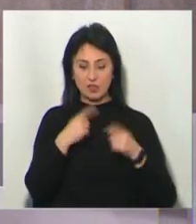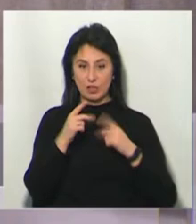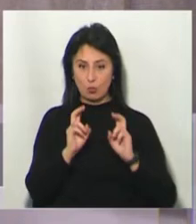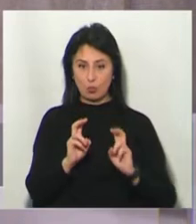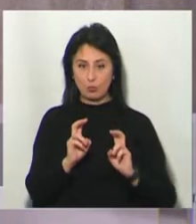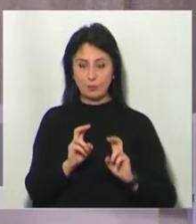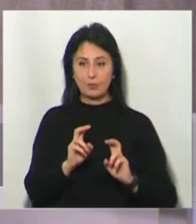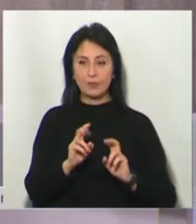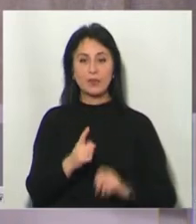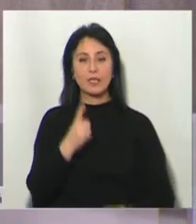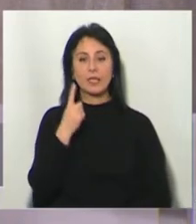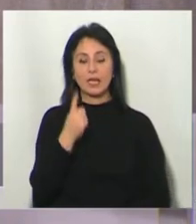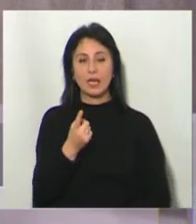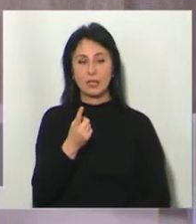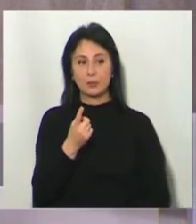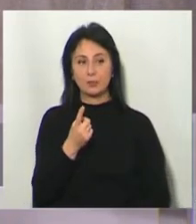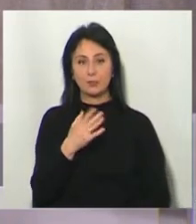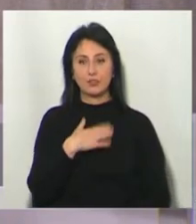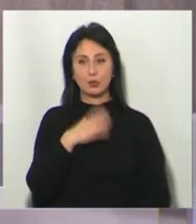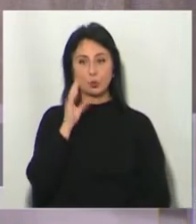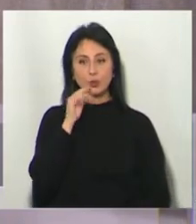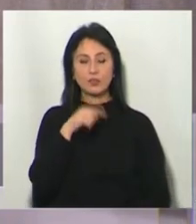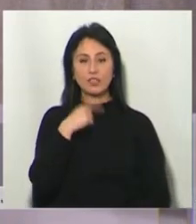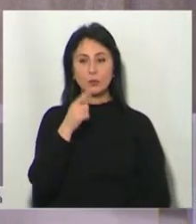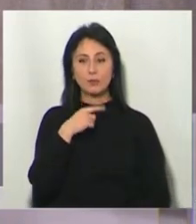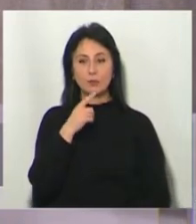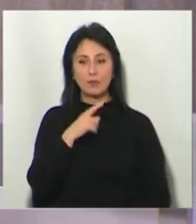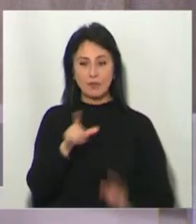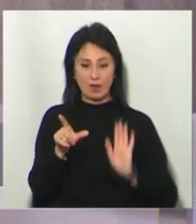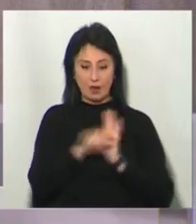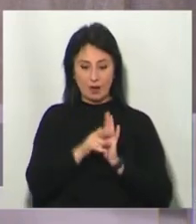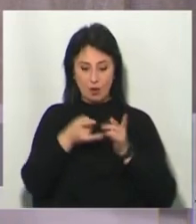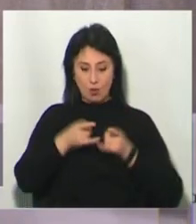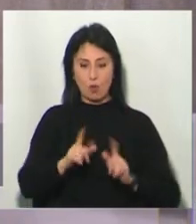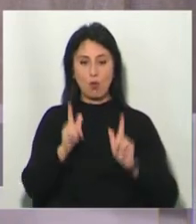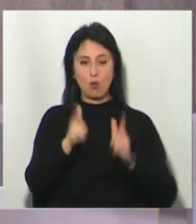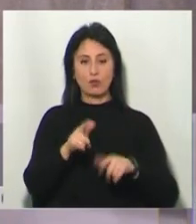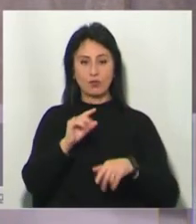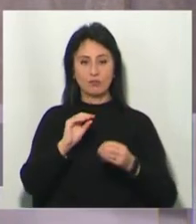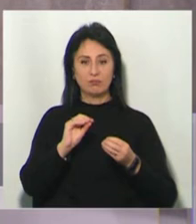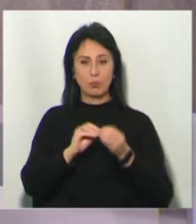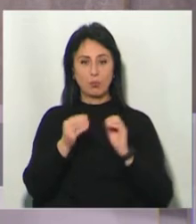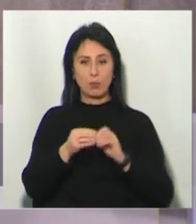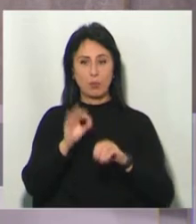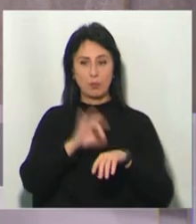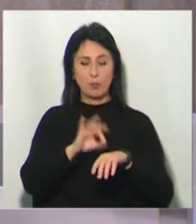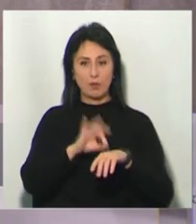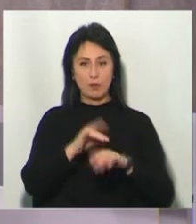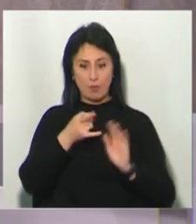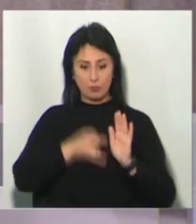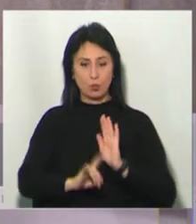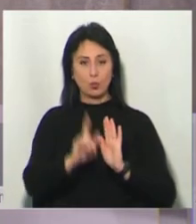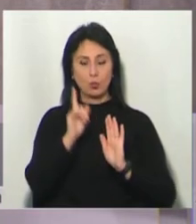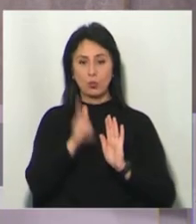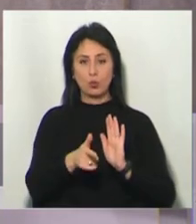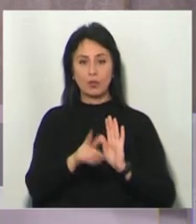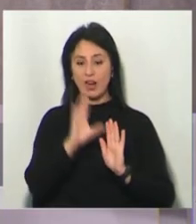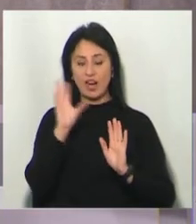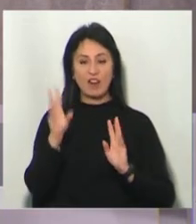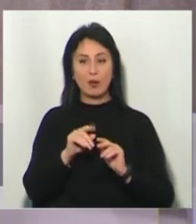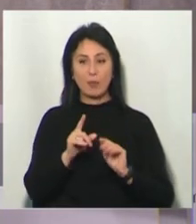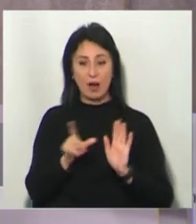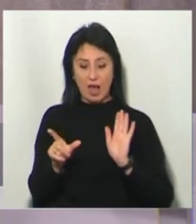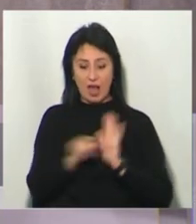sau brot. Ერთი ჩვენ როდესაც საუბრობთ თანდაყოლილ პრობლემებზე მე მინდა მაყურებელს გავახსენო რომ ყველაფერი